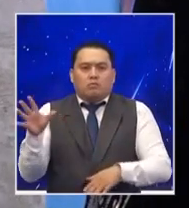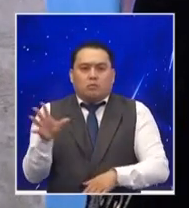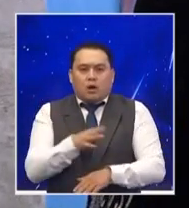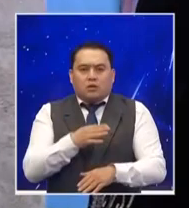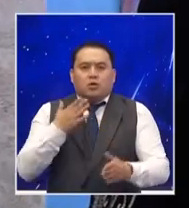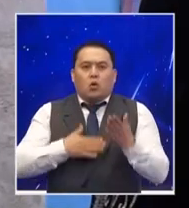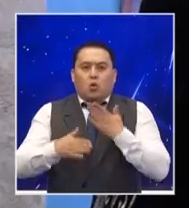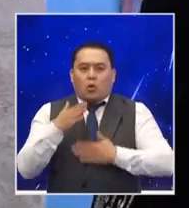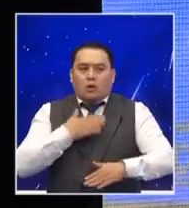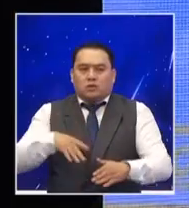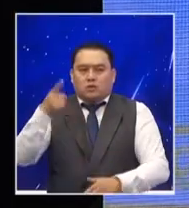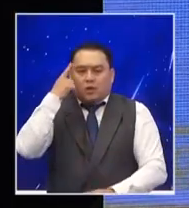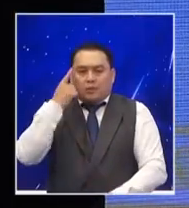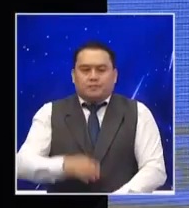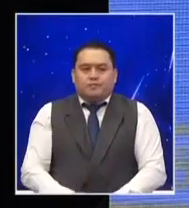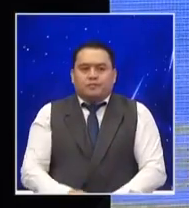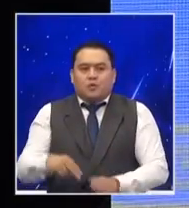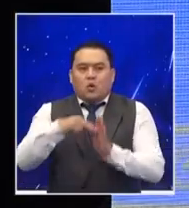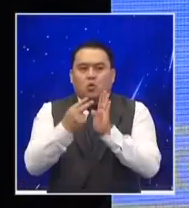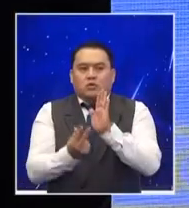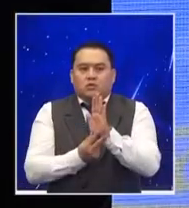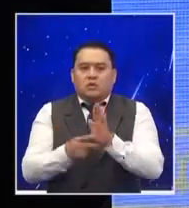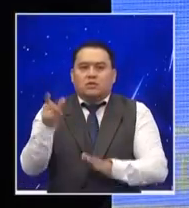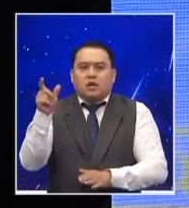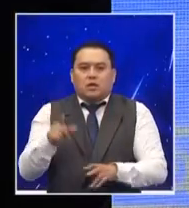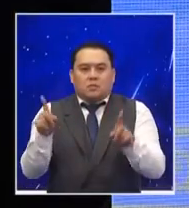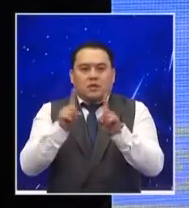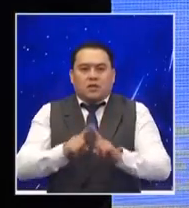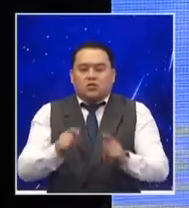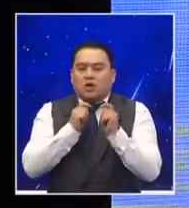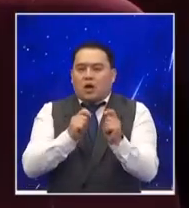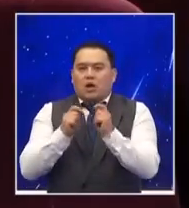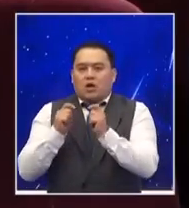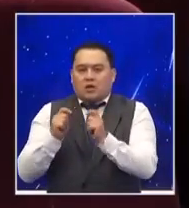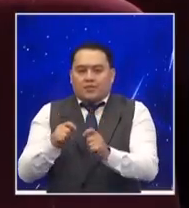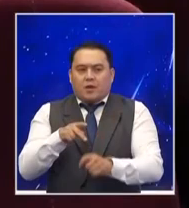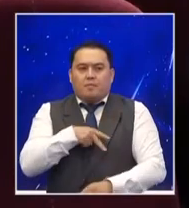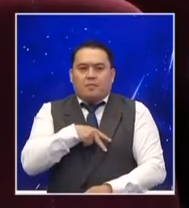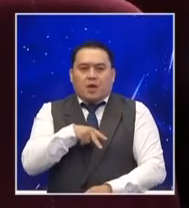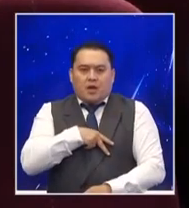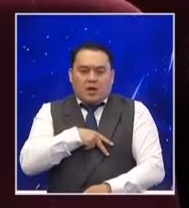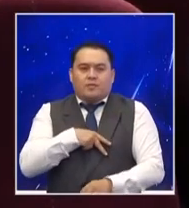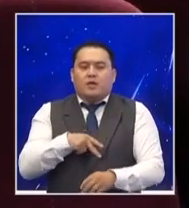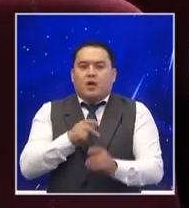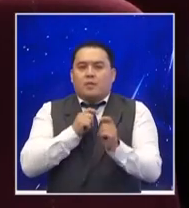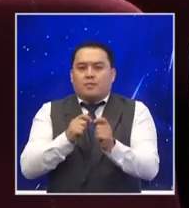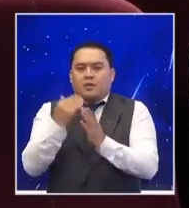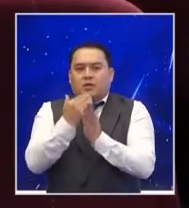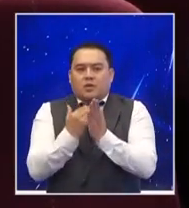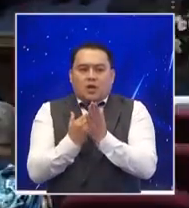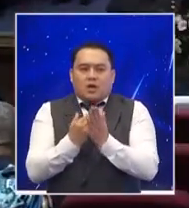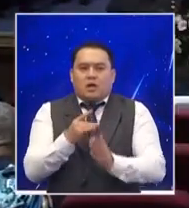барлығының қуанышы деп ойлаймын. Тағы 18 адамның еңбегі ерекше бағаланды. Ерен еңбегі үшін медаліне лайық деп танылғандар